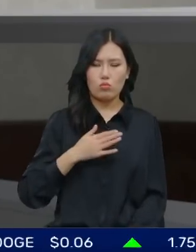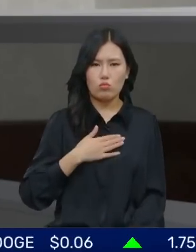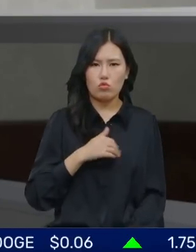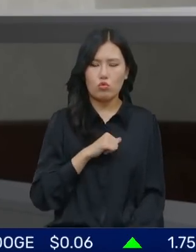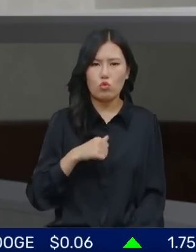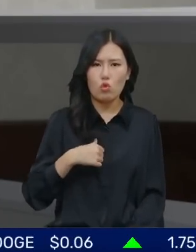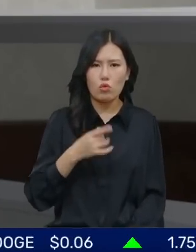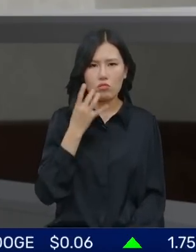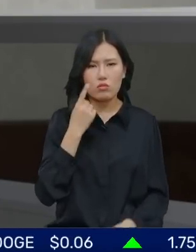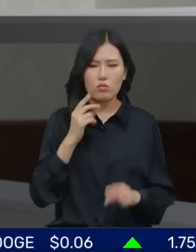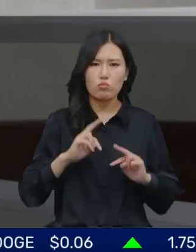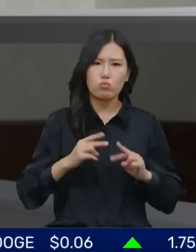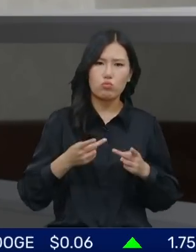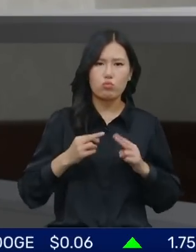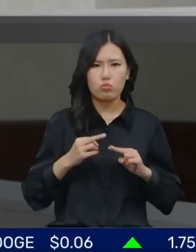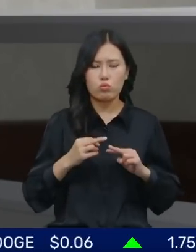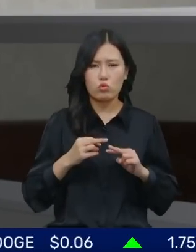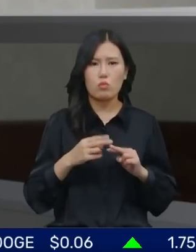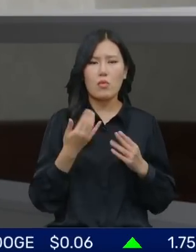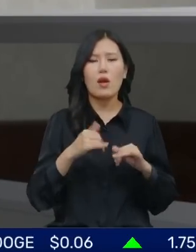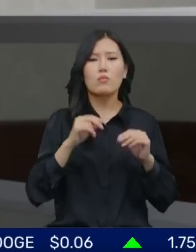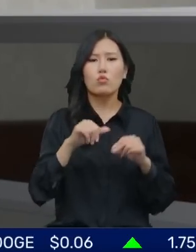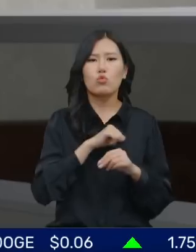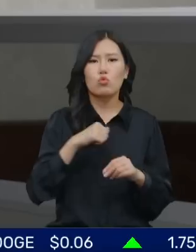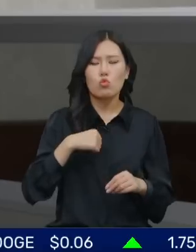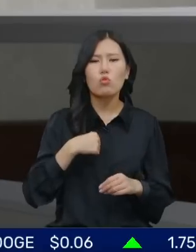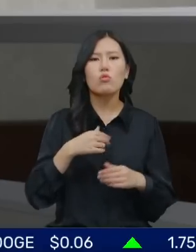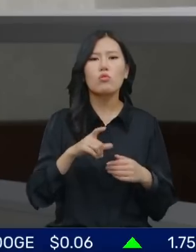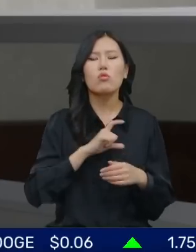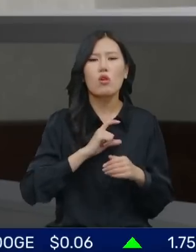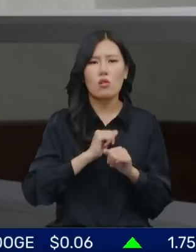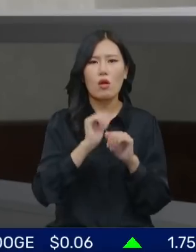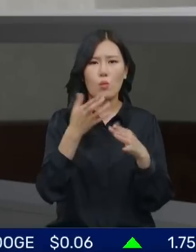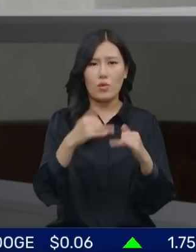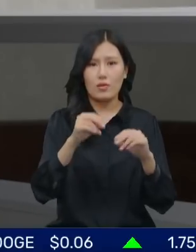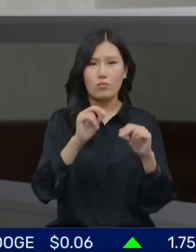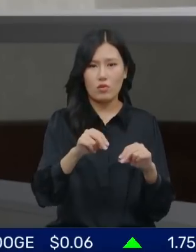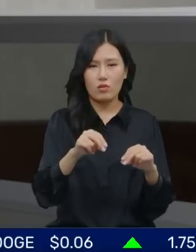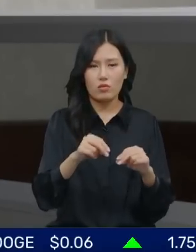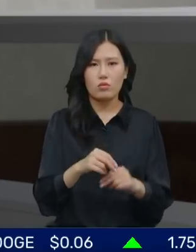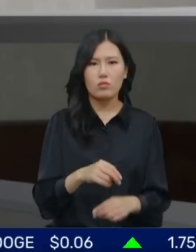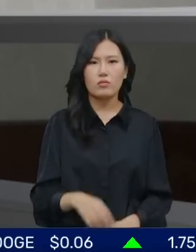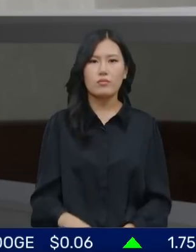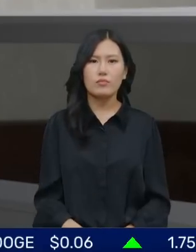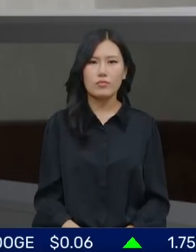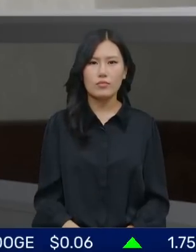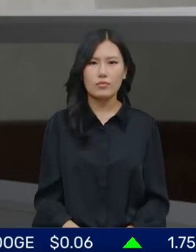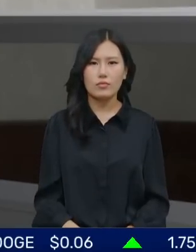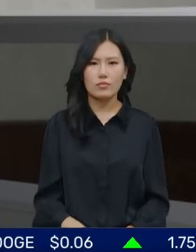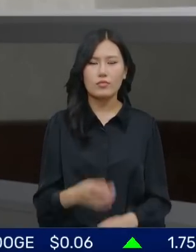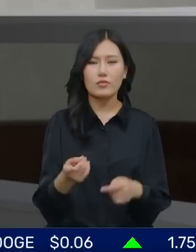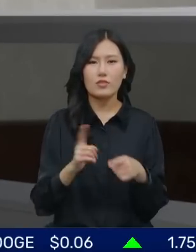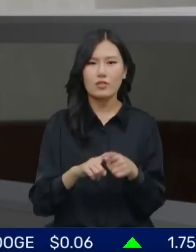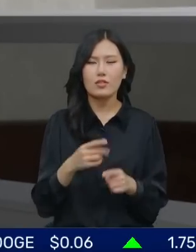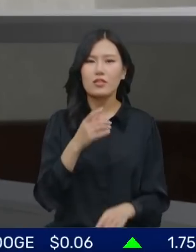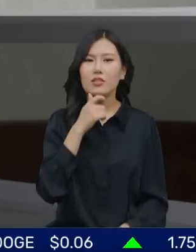учраас хүүс солиулах эрх нь бол нээлттэй гэсэн. Ирнэ улсын бүртгэлийн тухай хуулиар бол солиулаад өгнө. А эмчнээсээ буцаагаад тэрөө